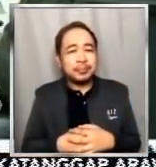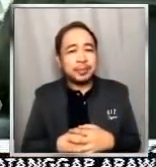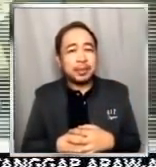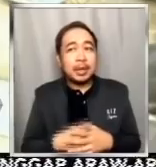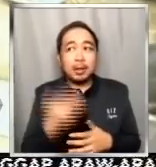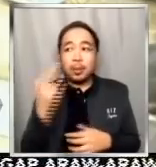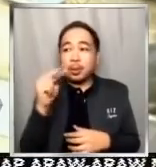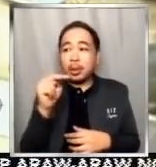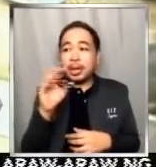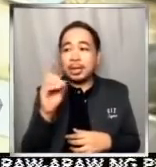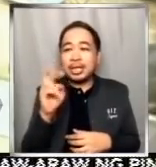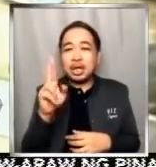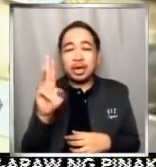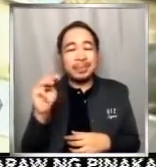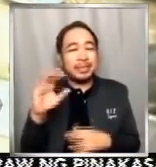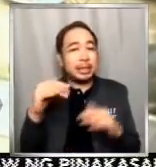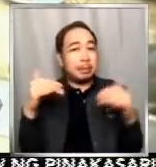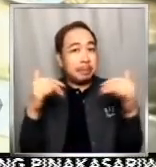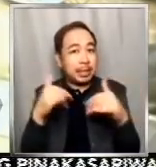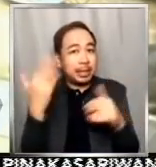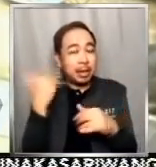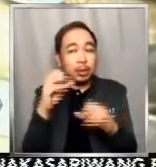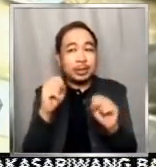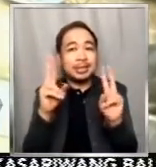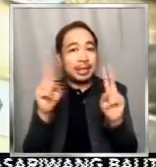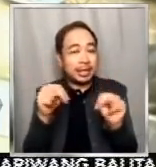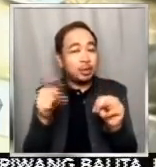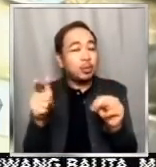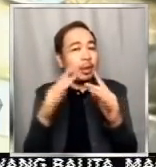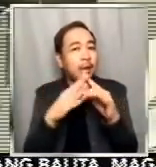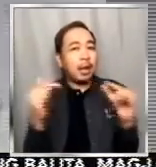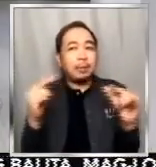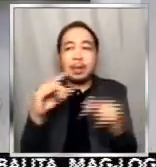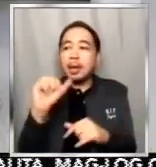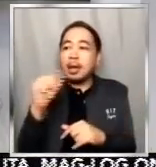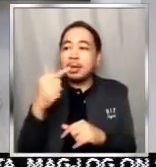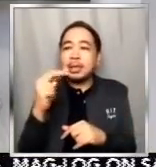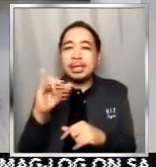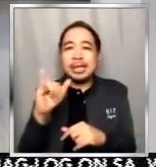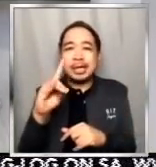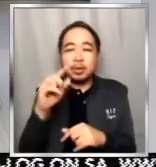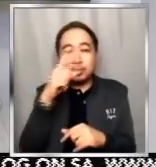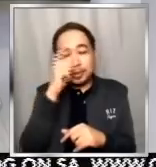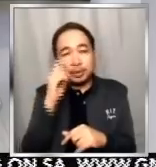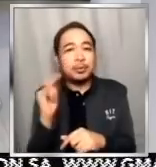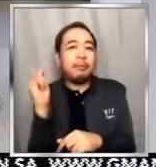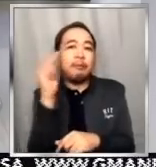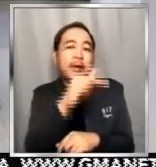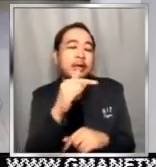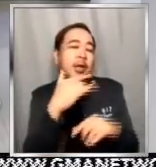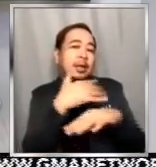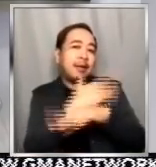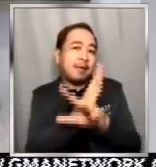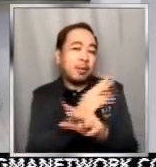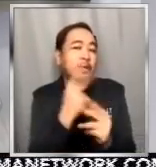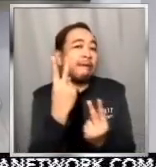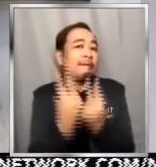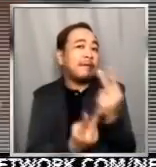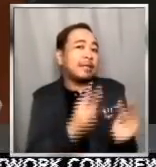November 1, na ginawa sa Camp Aguinaldo dahil nasa Davao siya noong undas. Bumisita siya sa puntod ng kanyang mga gulang noong